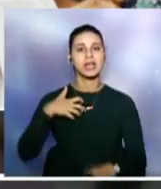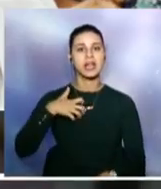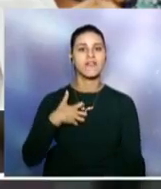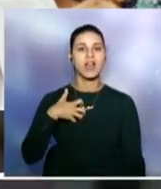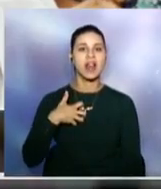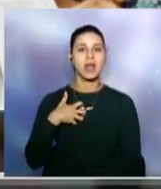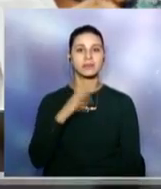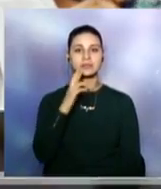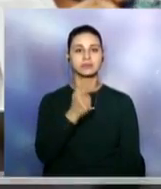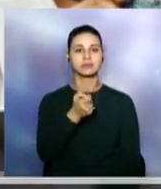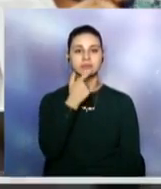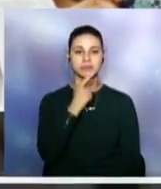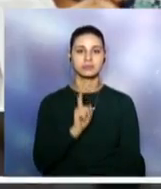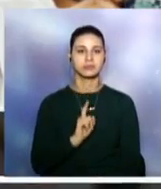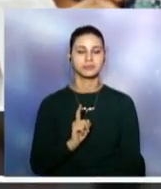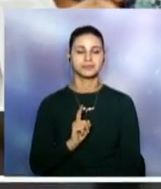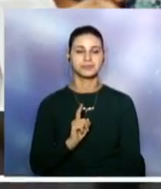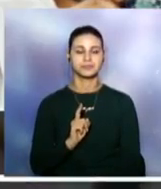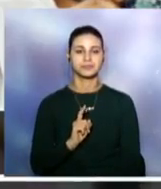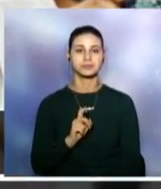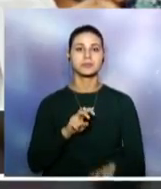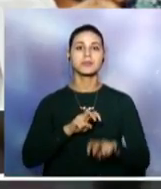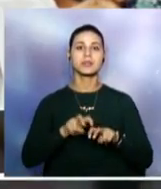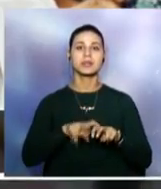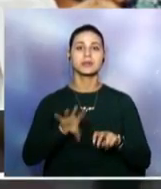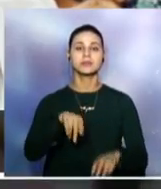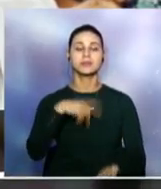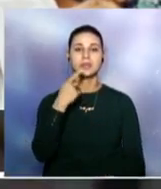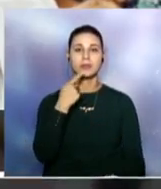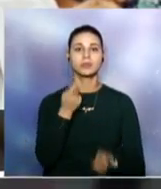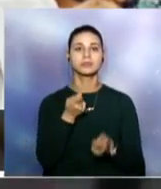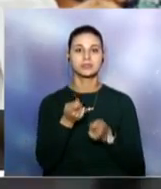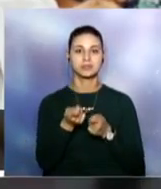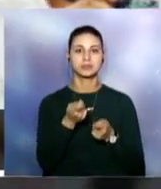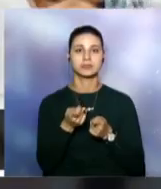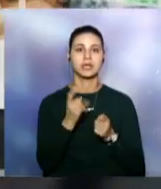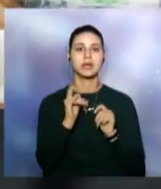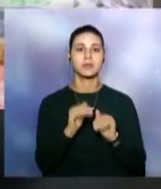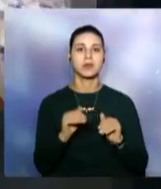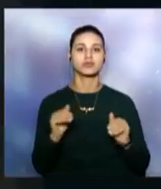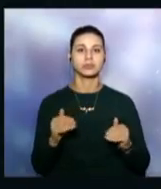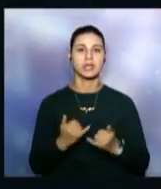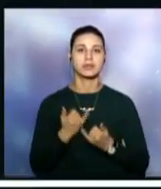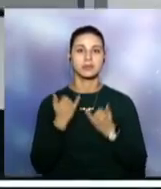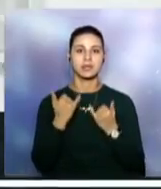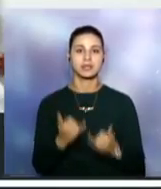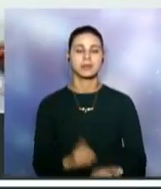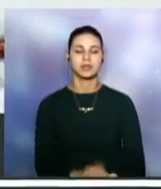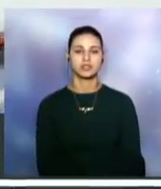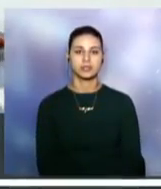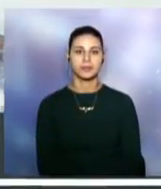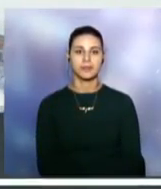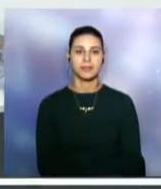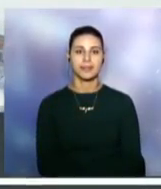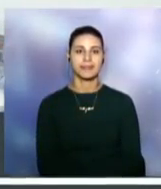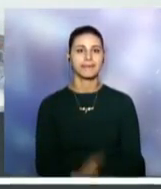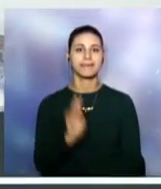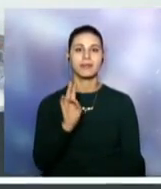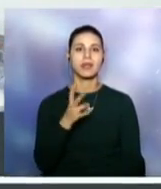საწინააღმდეგო მედიკამენტებს. მედიკოსები განსაკუთრებით სიფრთხილისკენ მოგიწოდებენ ბავშვებთან მიმართებაში.